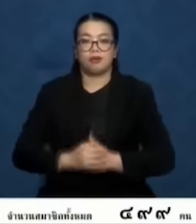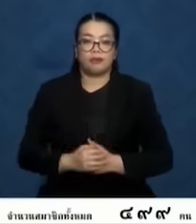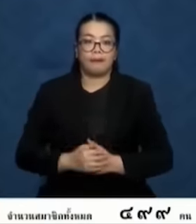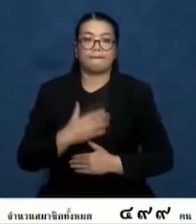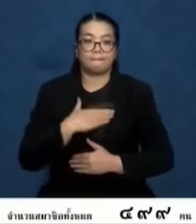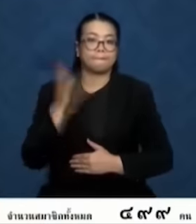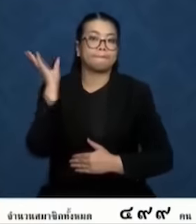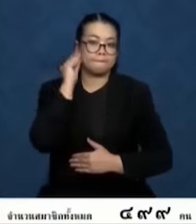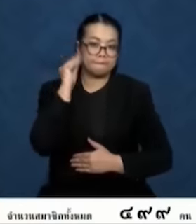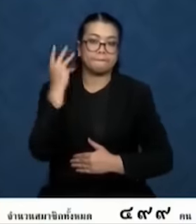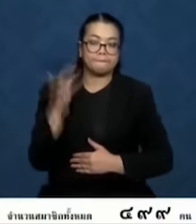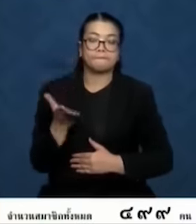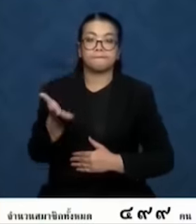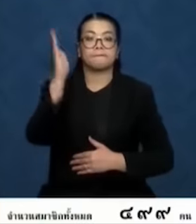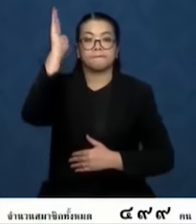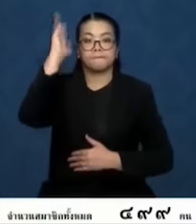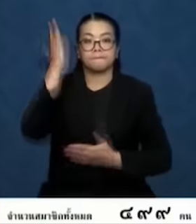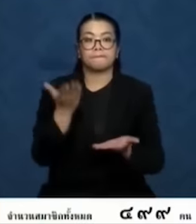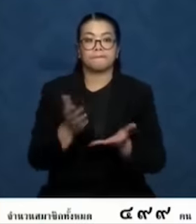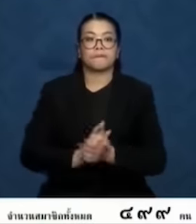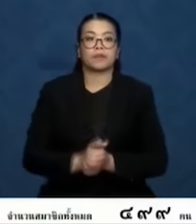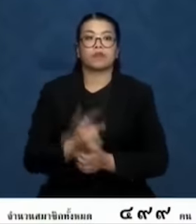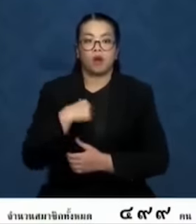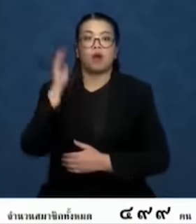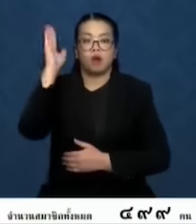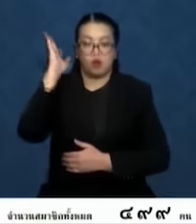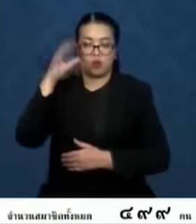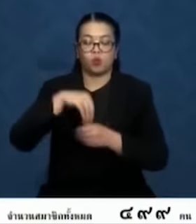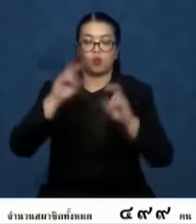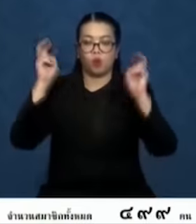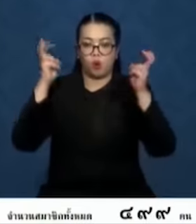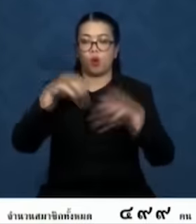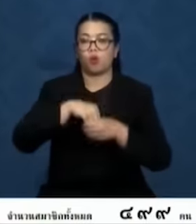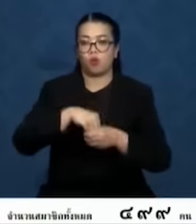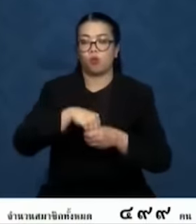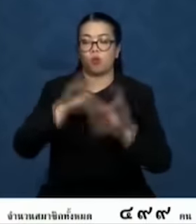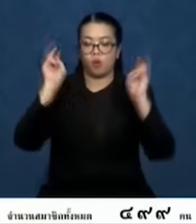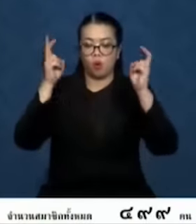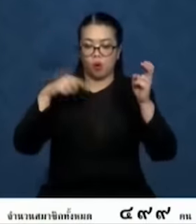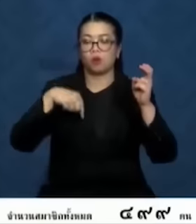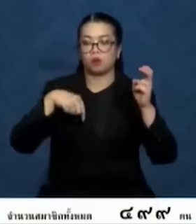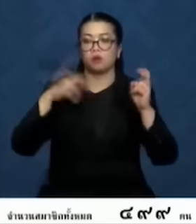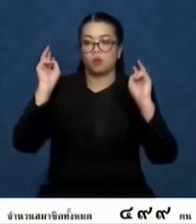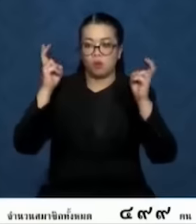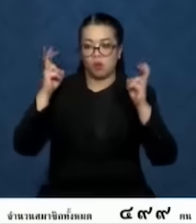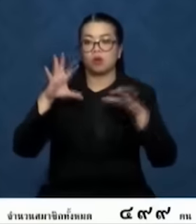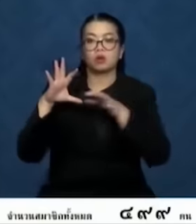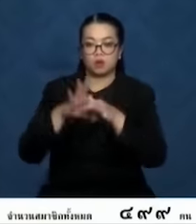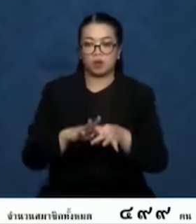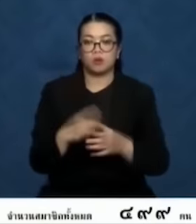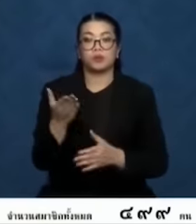ได้ฟังผู้อภิปรายแล้วก็ยังอภิปรายอยู่ในประเด็นอยู่นะครับขอให้คุณจุ